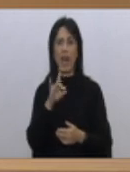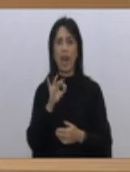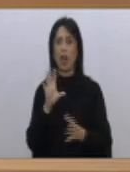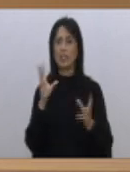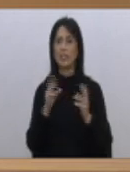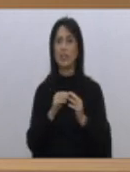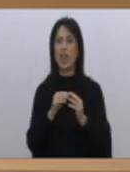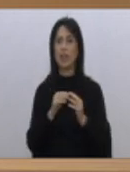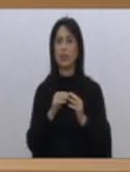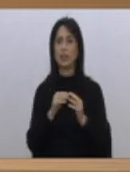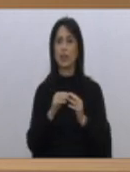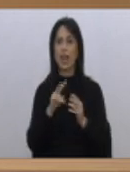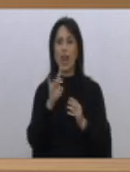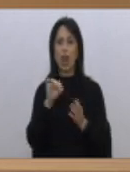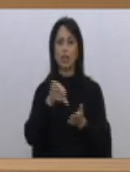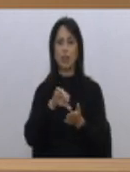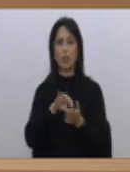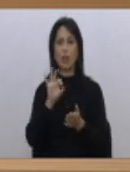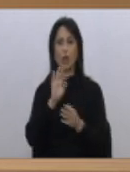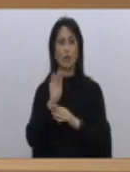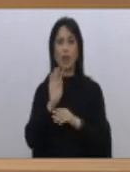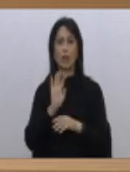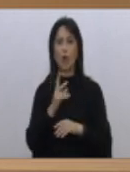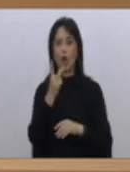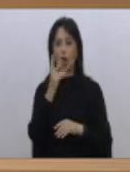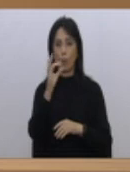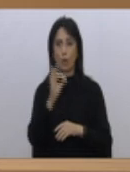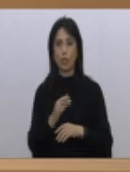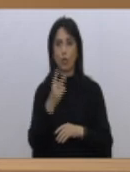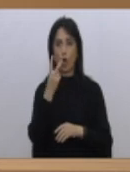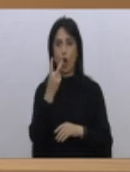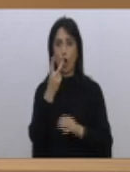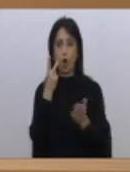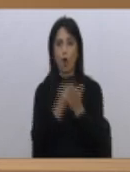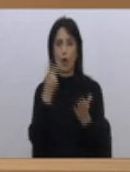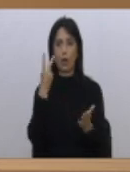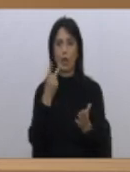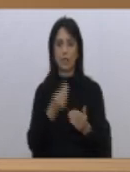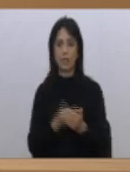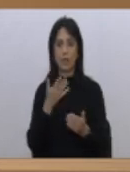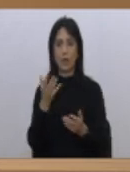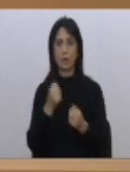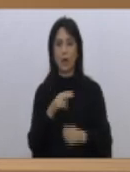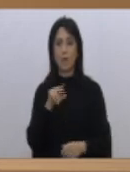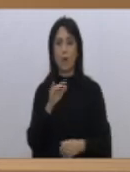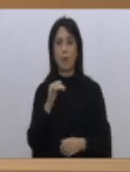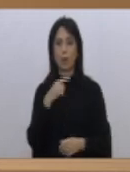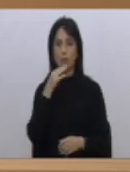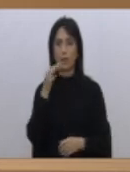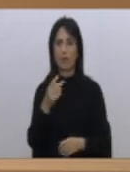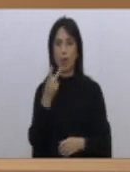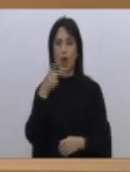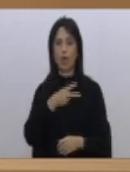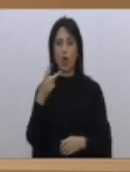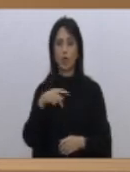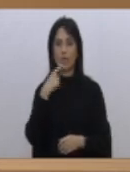საერთოდ ლელოს წარმომადგენლებზე რამე მეთქვა, 2% ორიანი მიიღეთ. ჩემო ძვირფასებო, შალვა პაპუაშვილმა გითხრა და